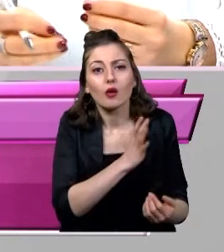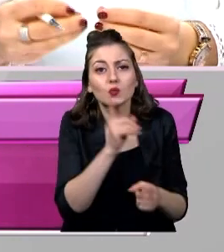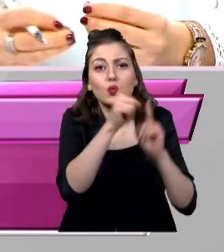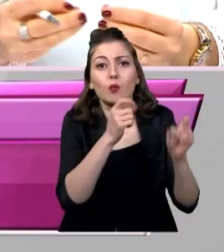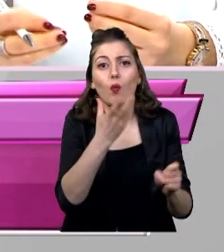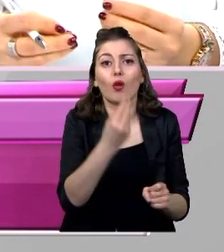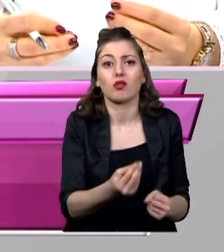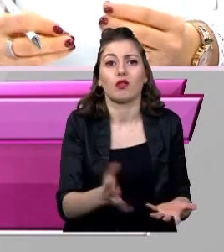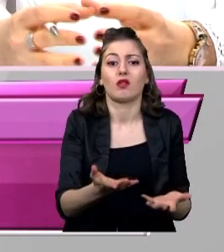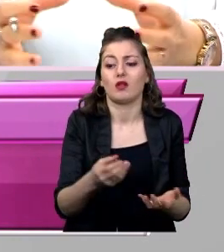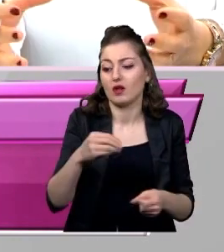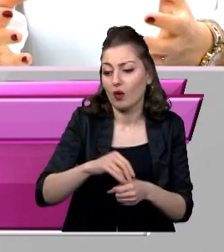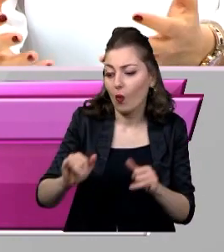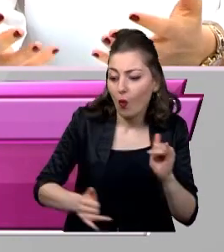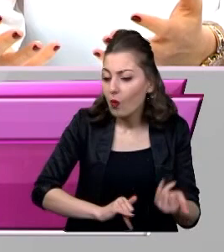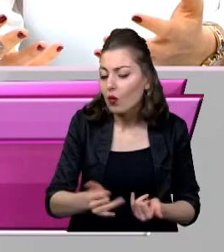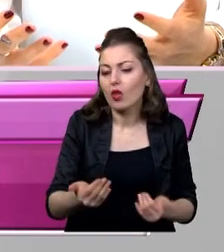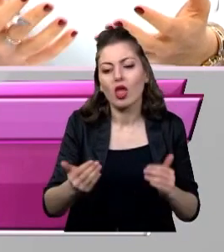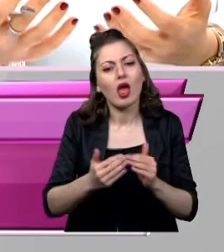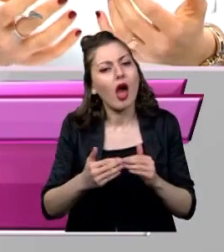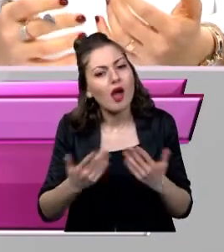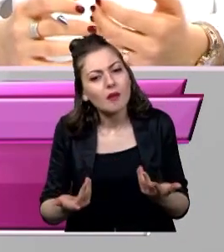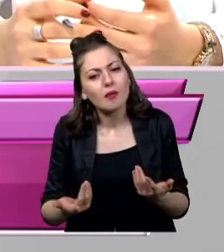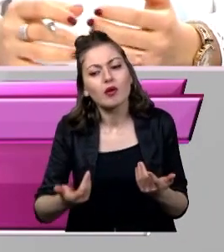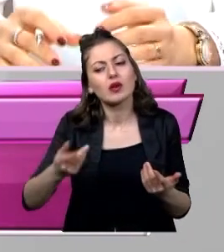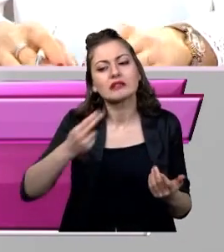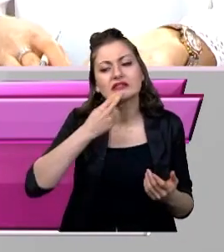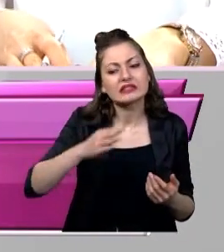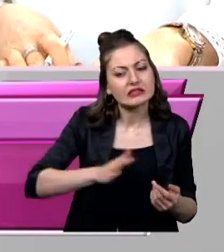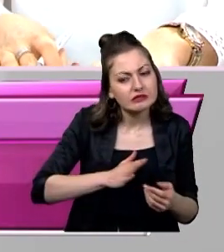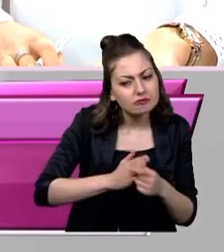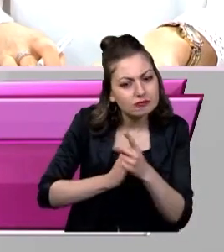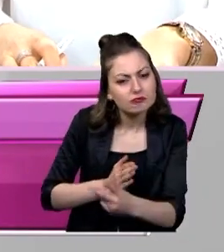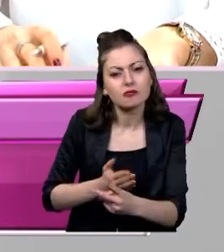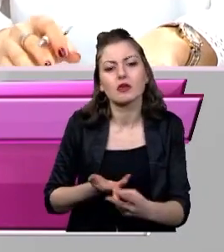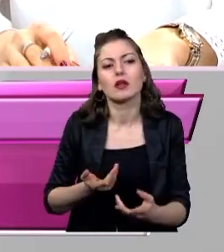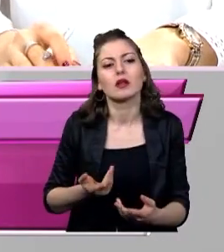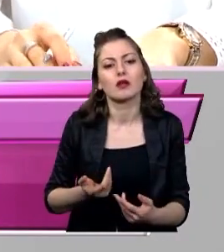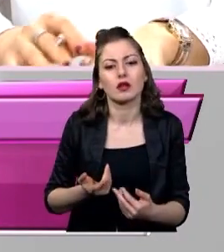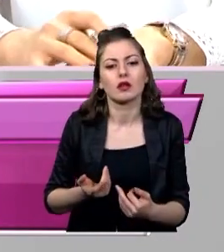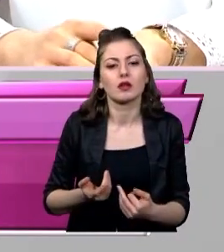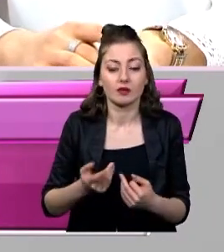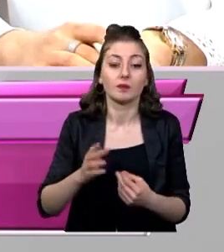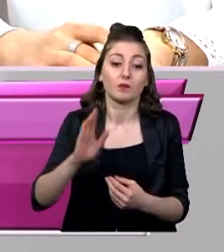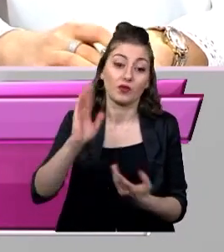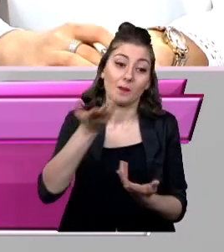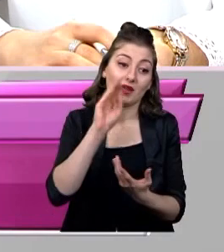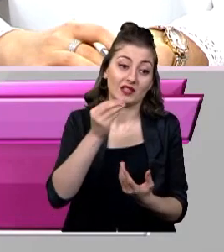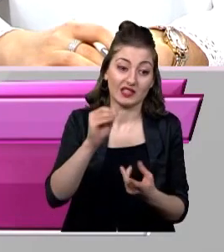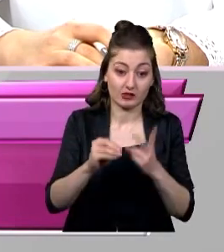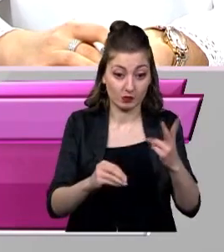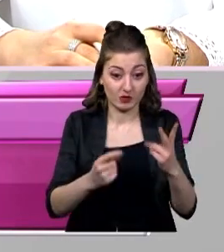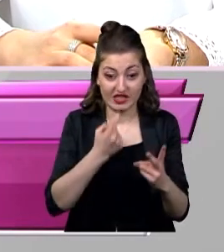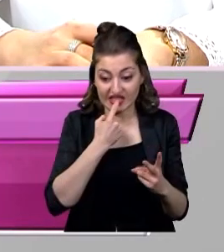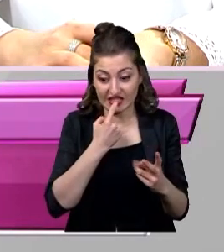oyun içinde oyun oynarken onunla evcilik kurmuş Ken Mesela bir kız çocuğuyla anneni babanı alındıysa çocuk